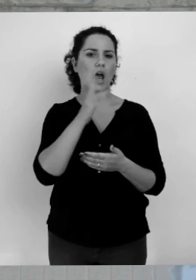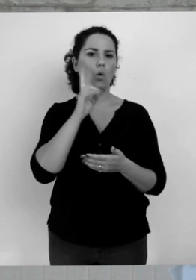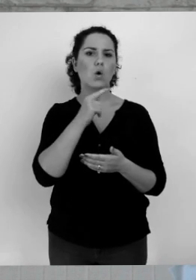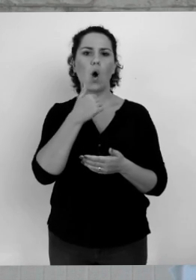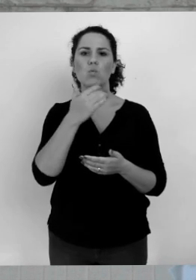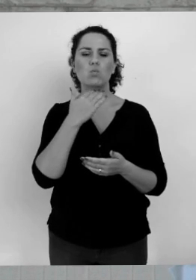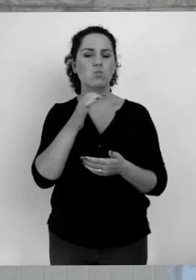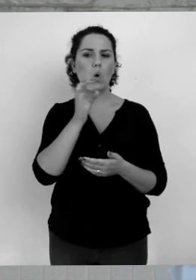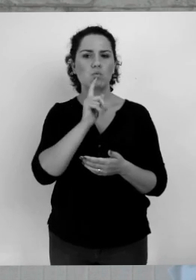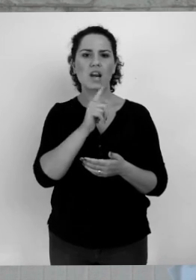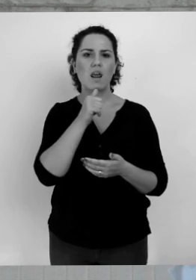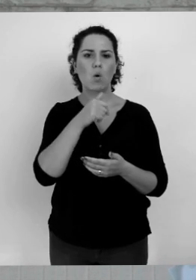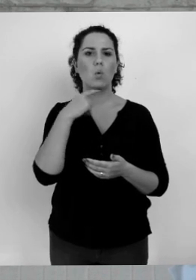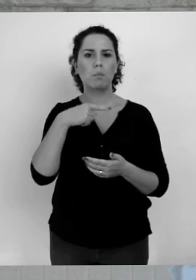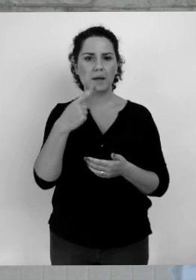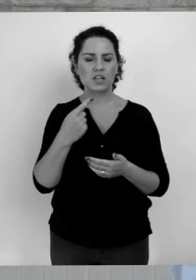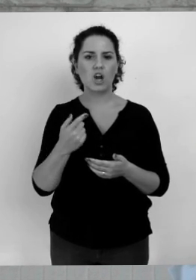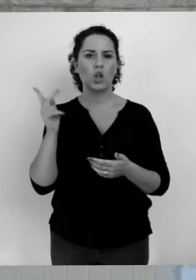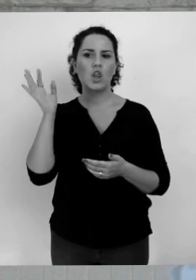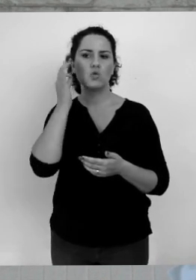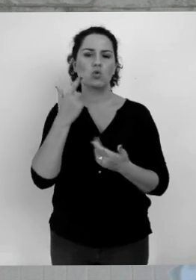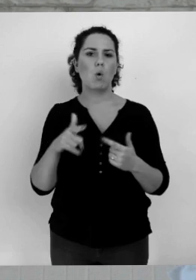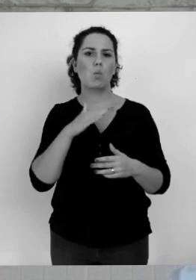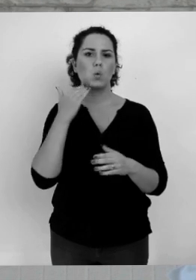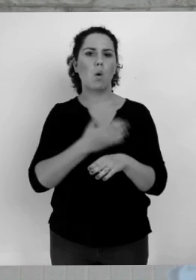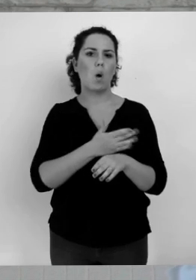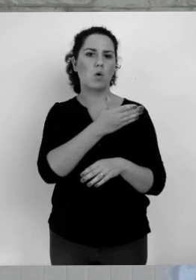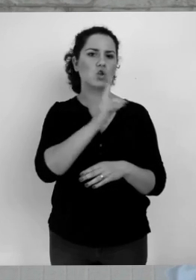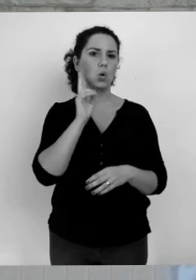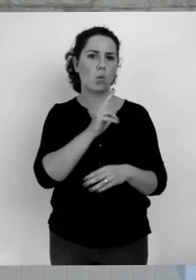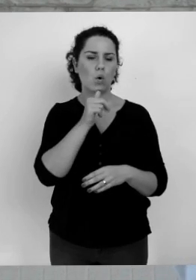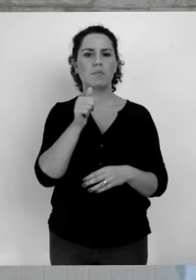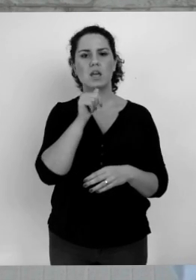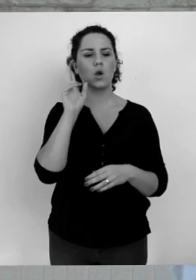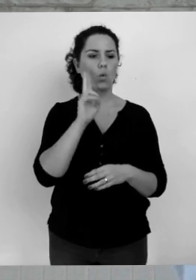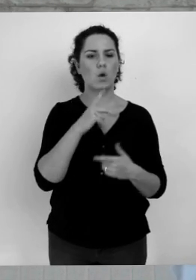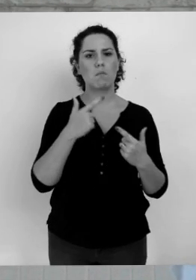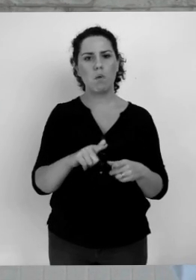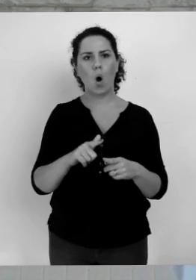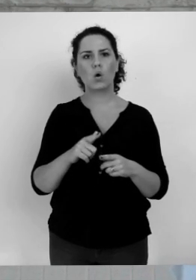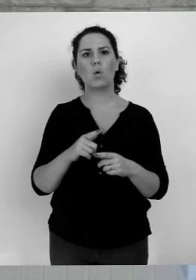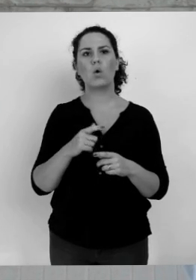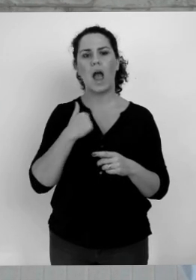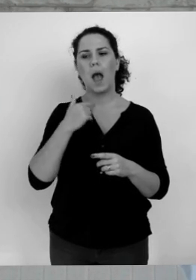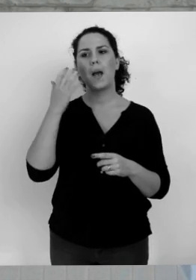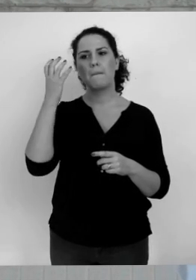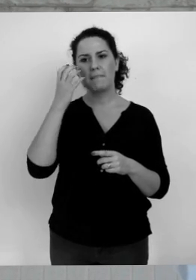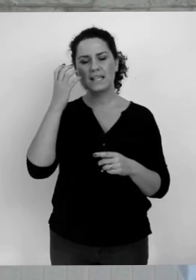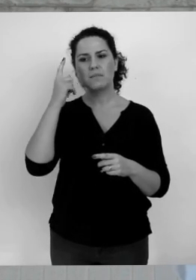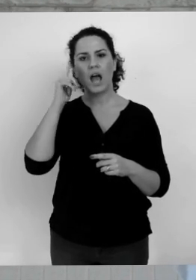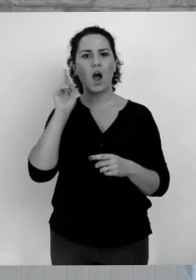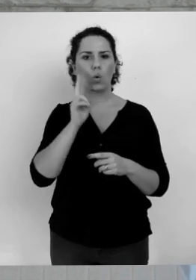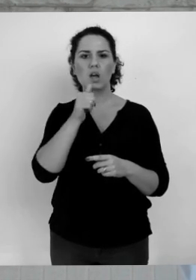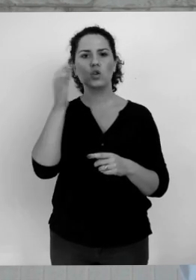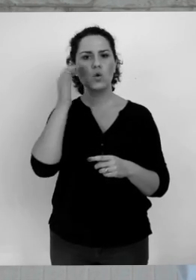pričati, čujuši mogu puno pomoći gluhima i gluhi mogu, mislim, smatram da čujuši i gluhi